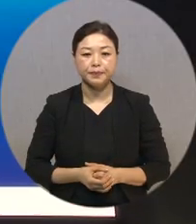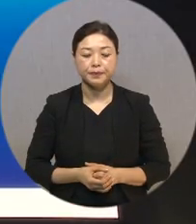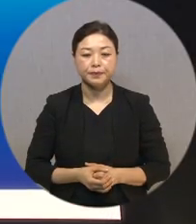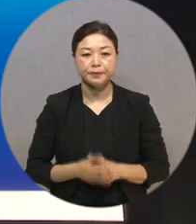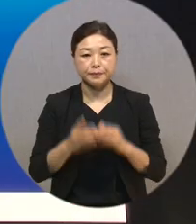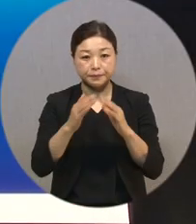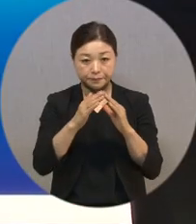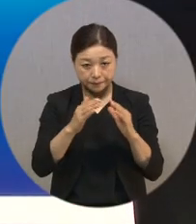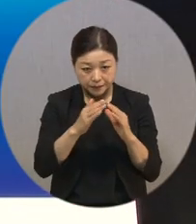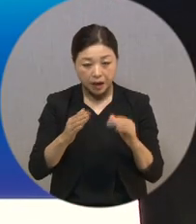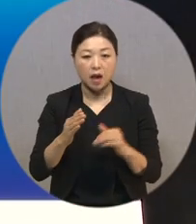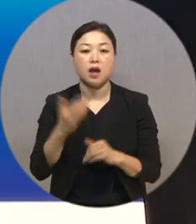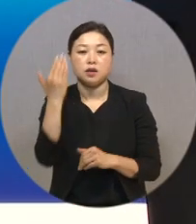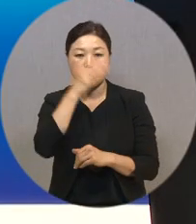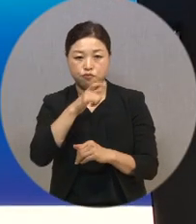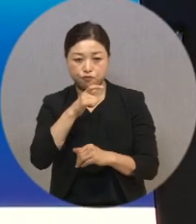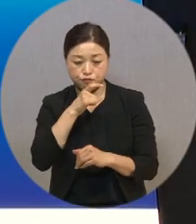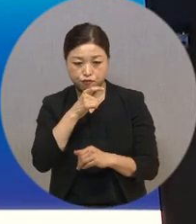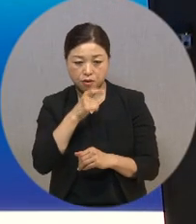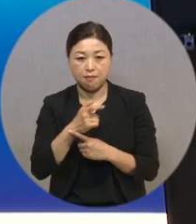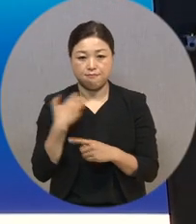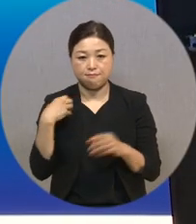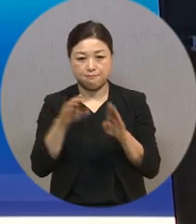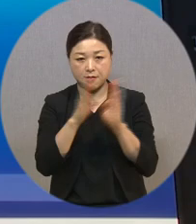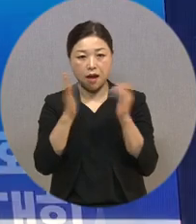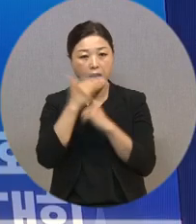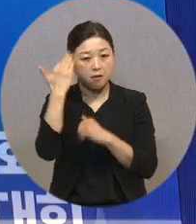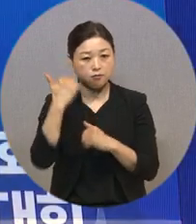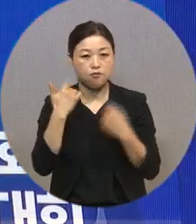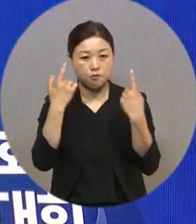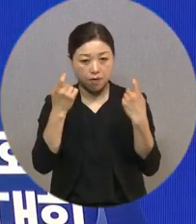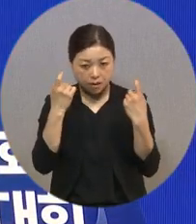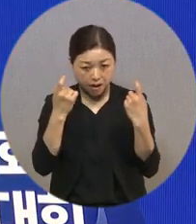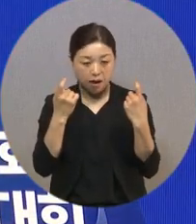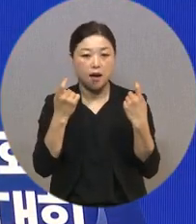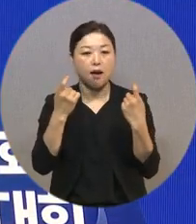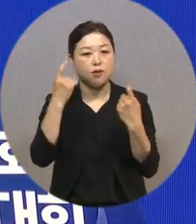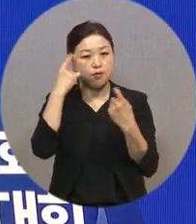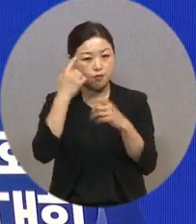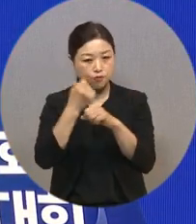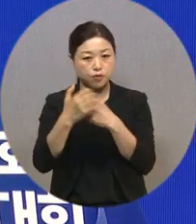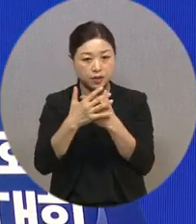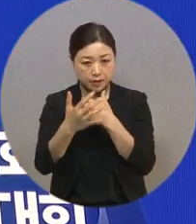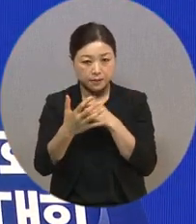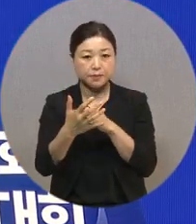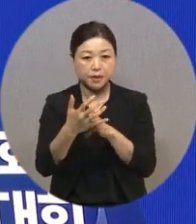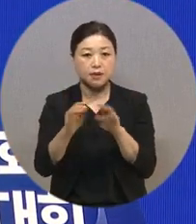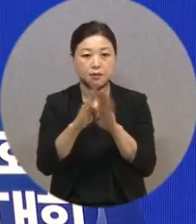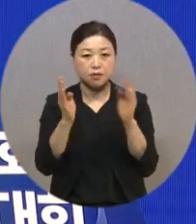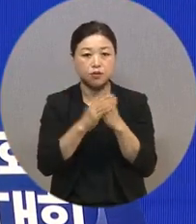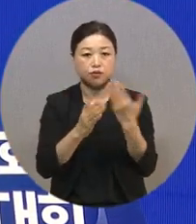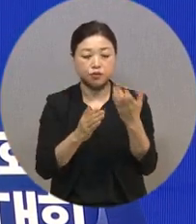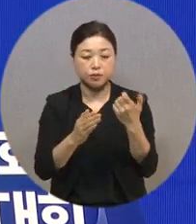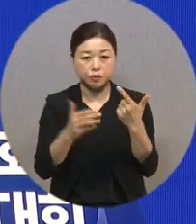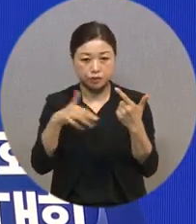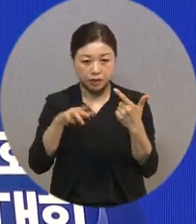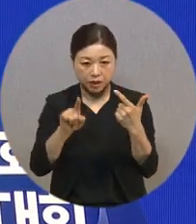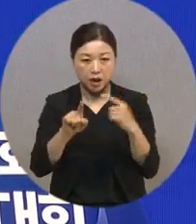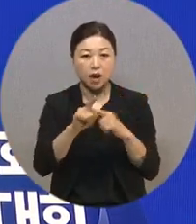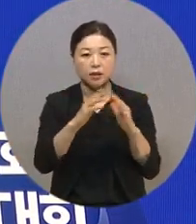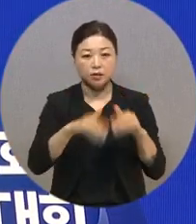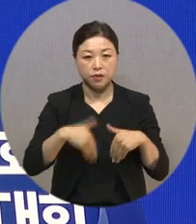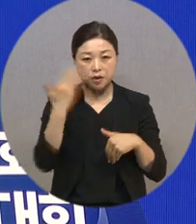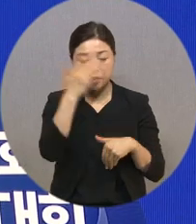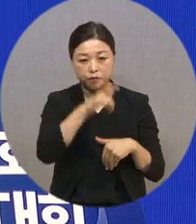전라남도와 여수시가 주최하고 한국관광학회가 주관한 제96차 한국관광학회 전남